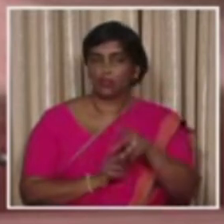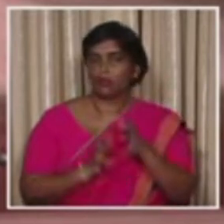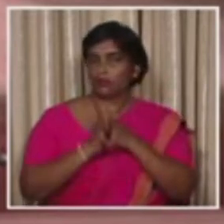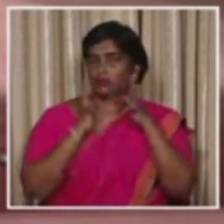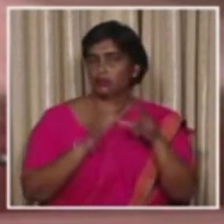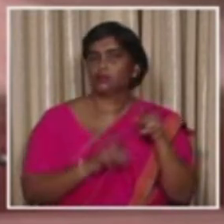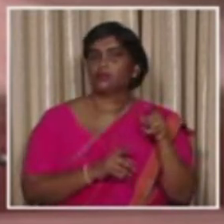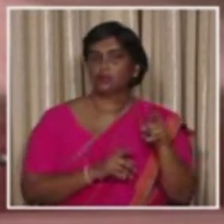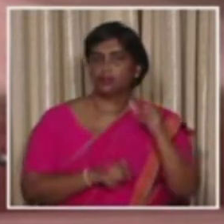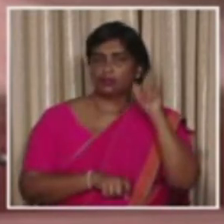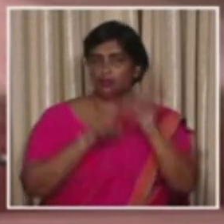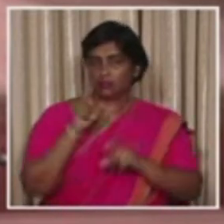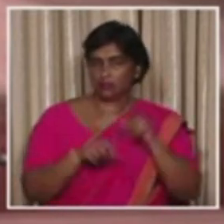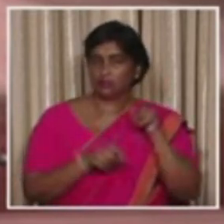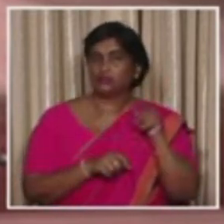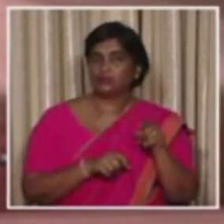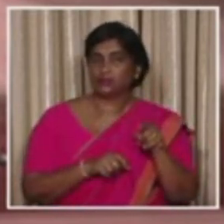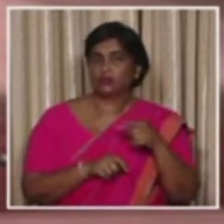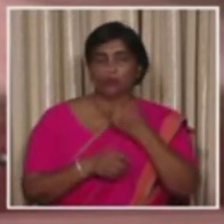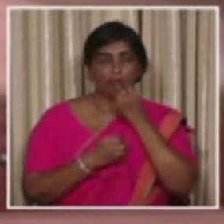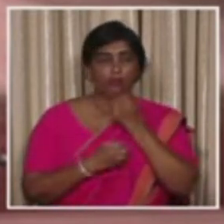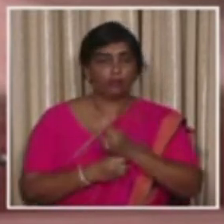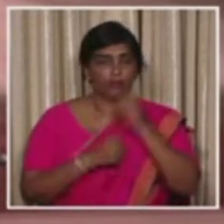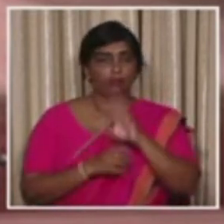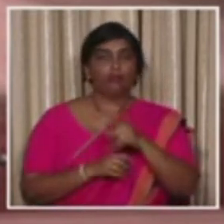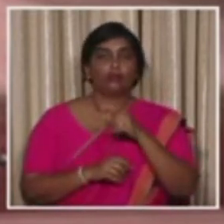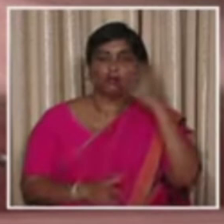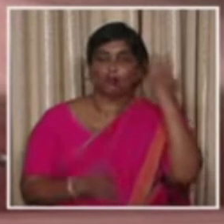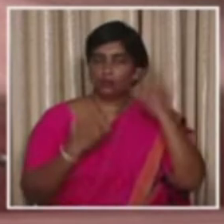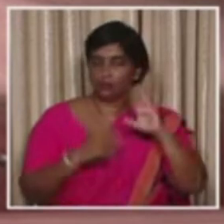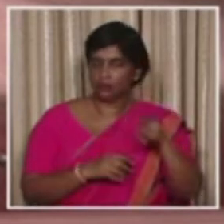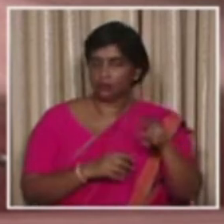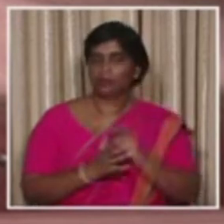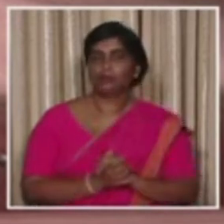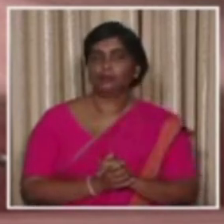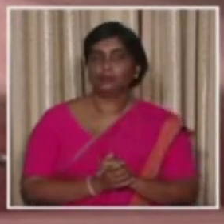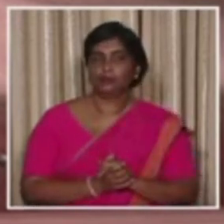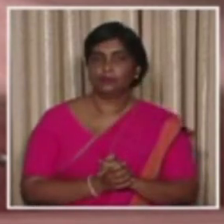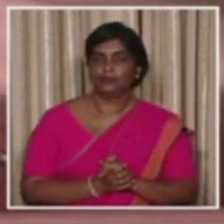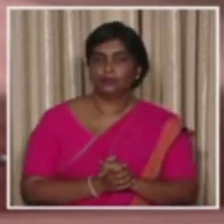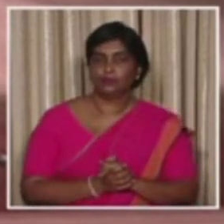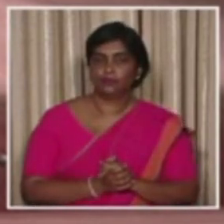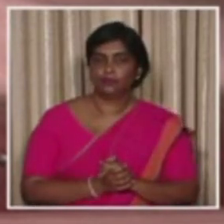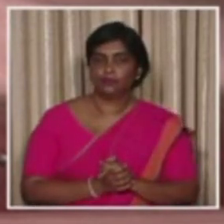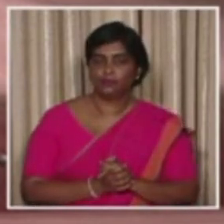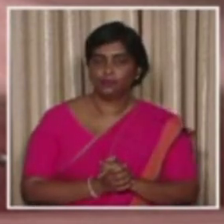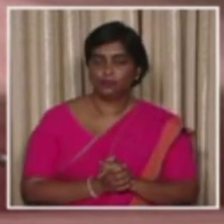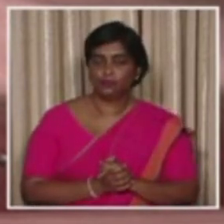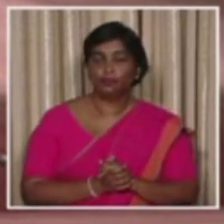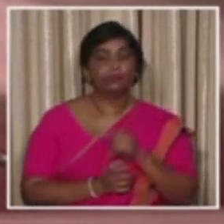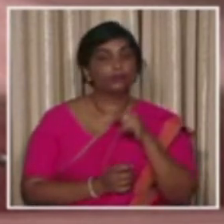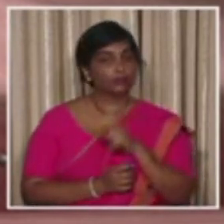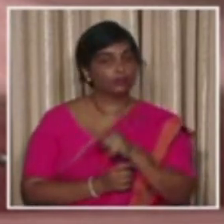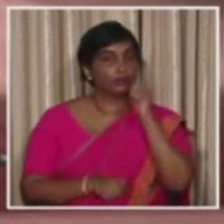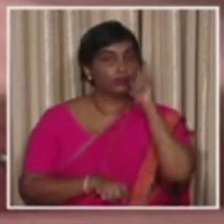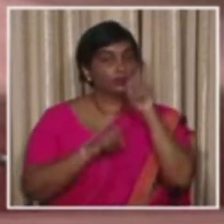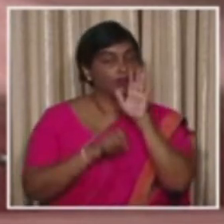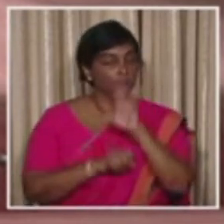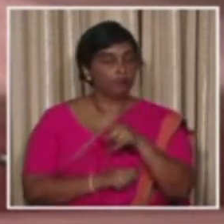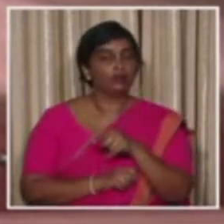குண்டுவீச்சு தாக்குதல்களே இந்த யுத்தம் காரணமாக. அதில் ஏறக்குறைய 5,000 சிறுவர்கள்